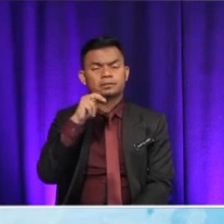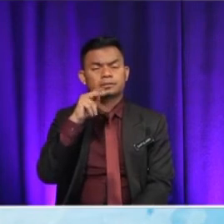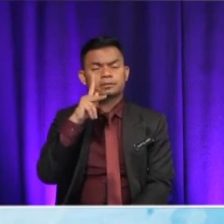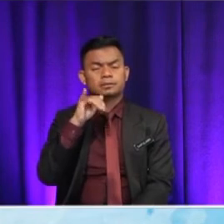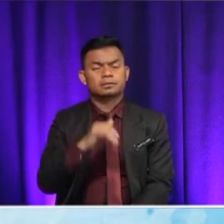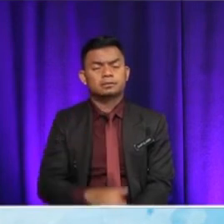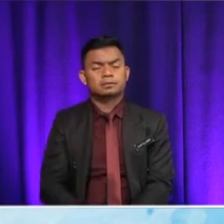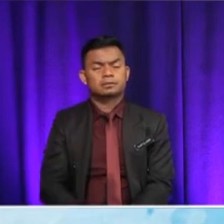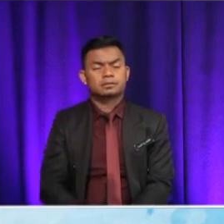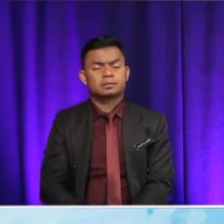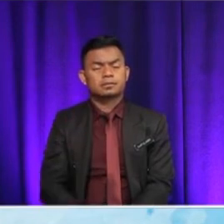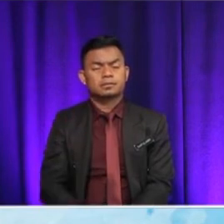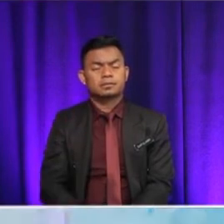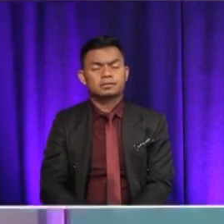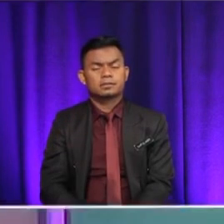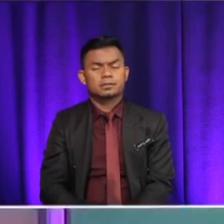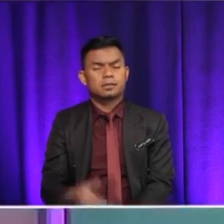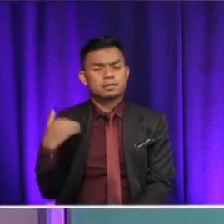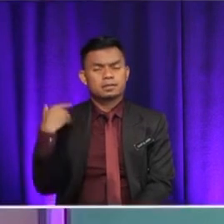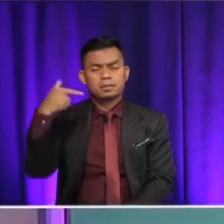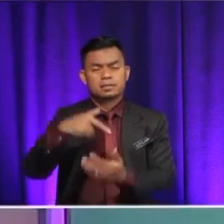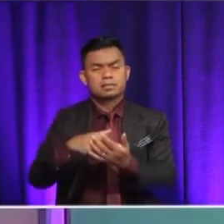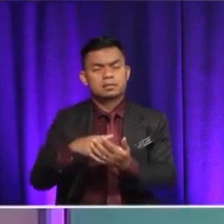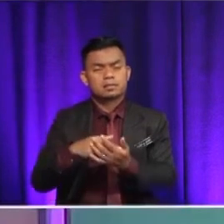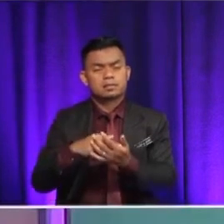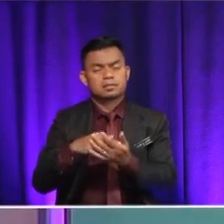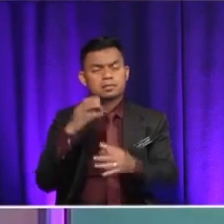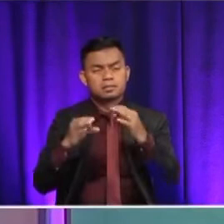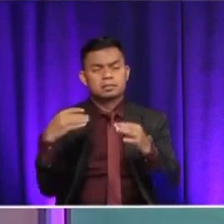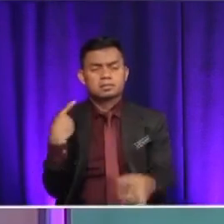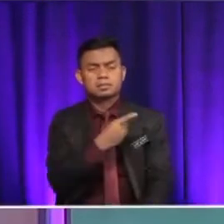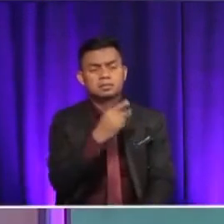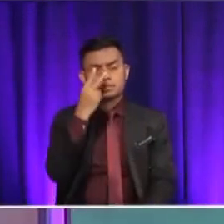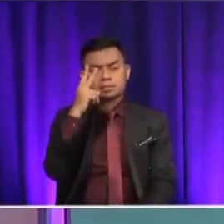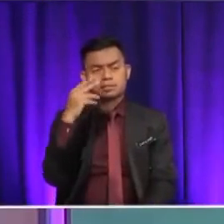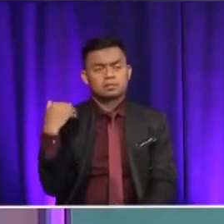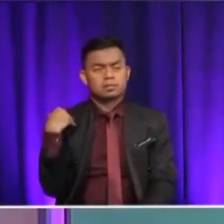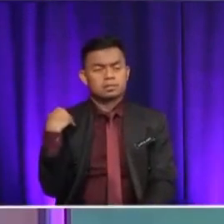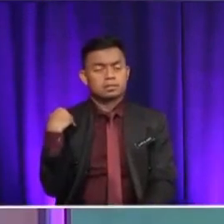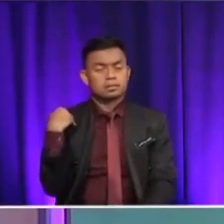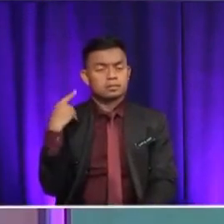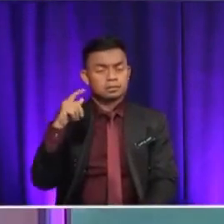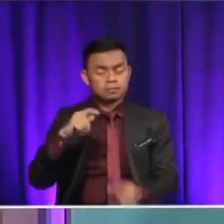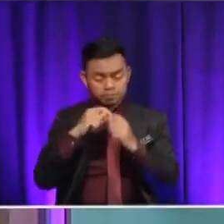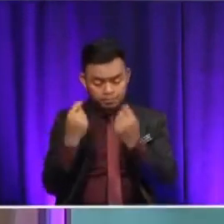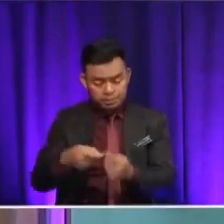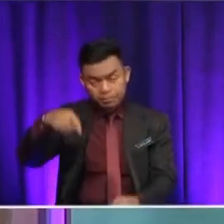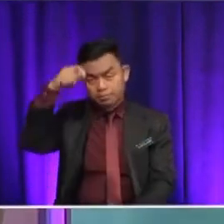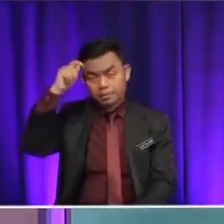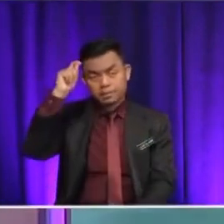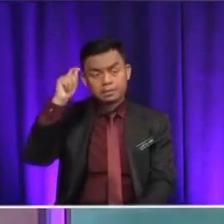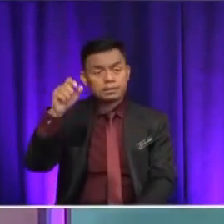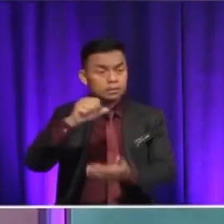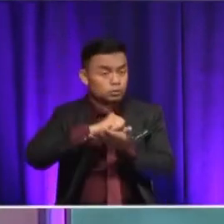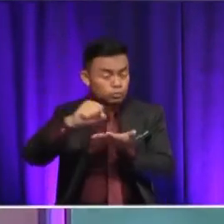ialah tandas duduk. Ada lagi yang kat sini. Kalau kita tengok kat sini ada tap mandi, kita ada besen cuci. Kita